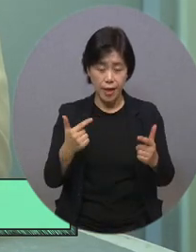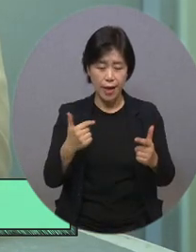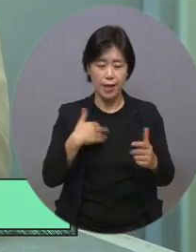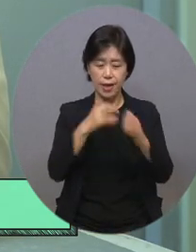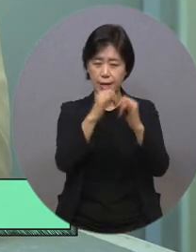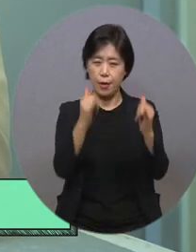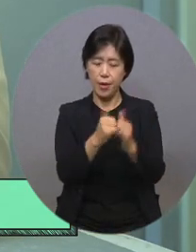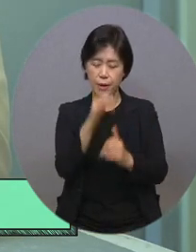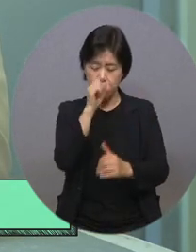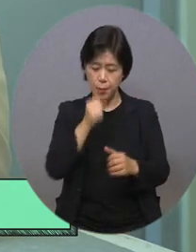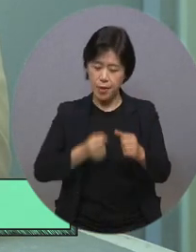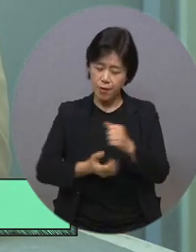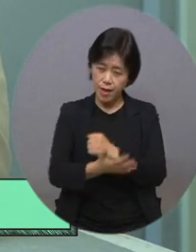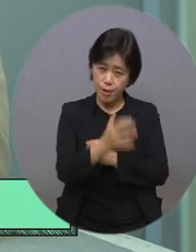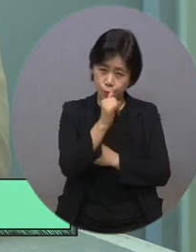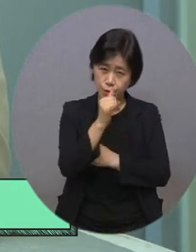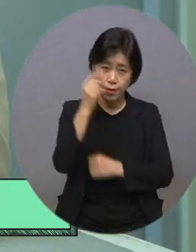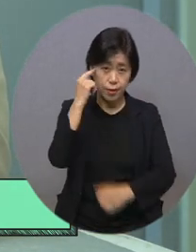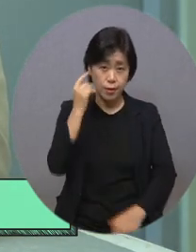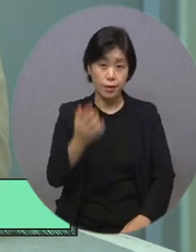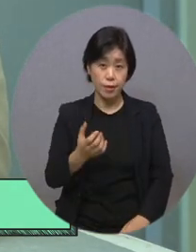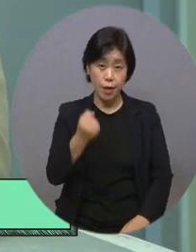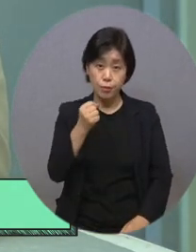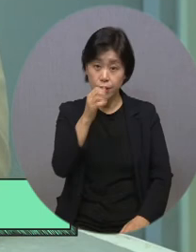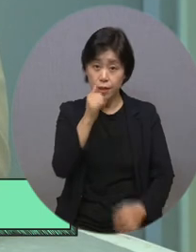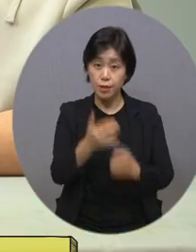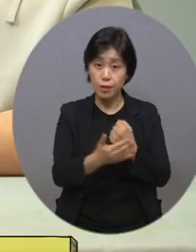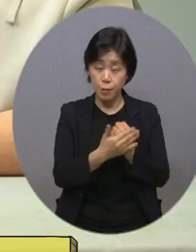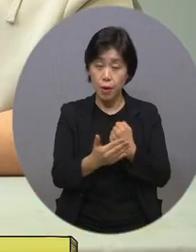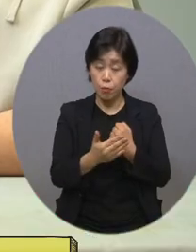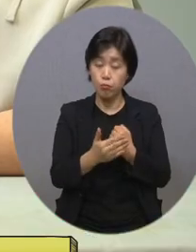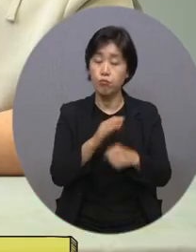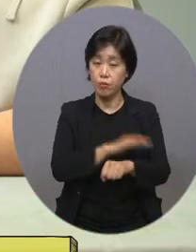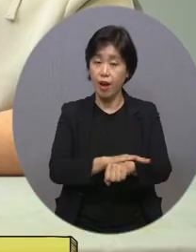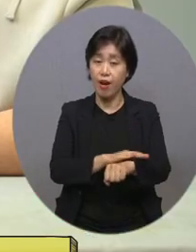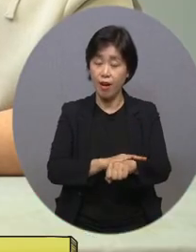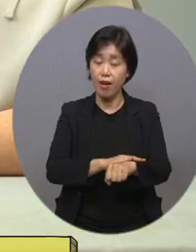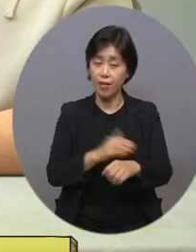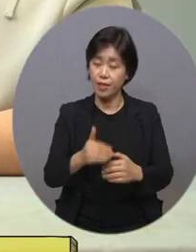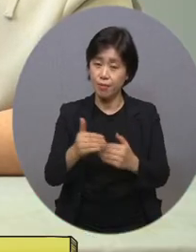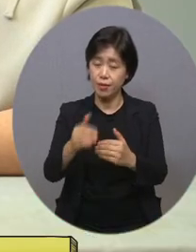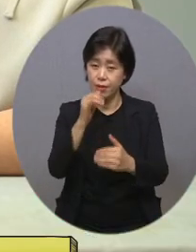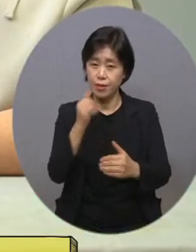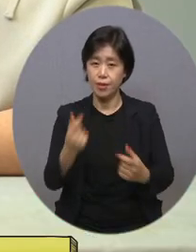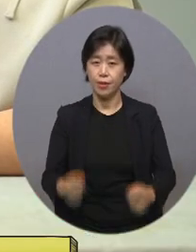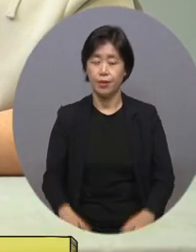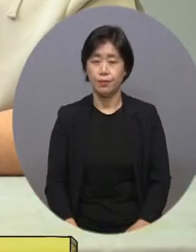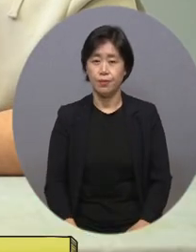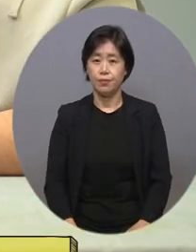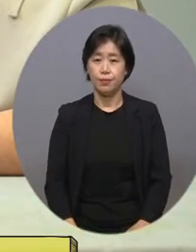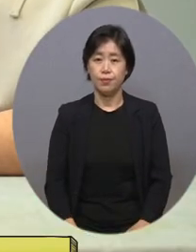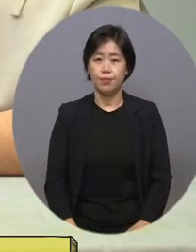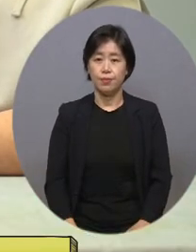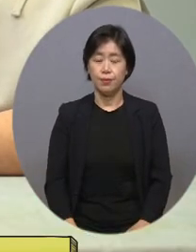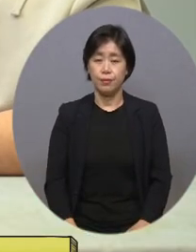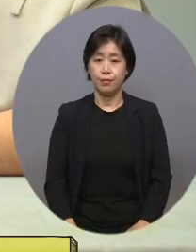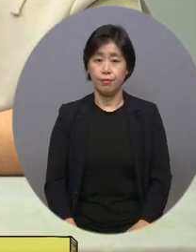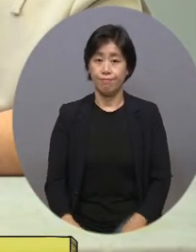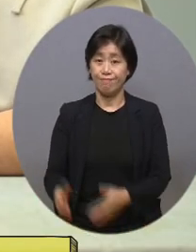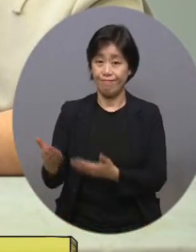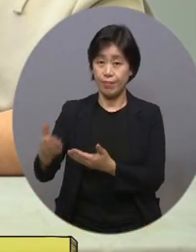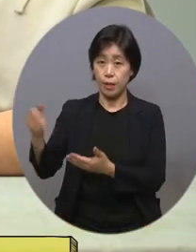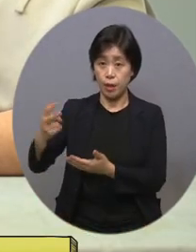미치고 있구나 이런 거를 많이 느끼고 계셔서 그런 반응은 굉장히 좋았습니다. 그러면 이제 아무래도 여기에 또 자주